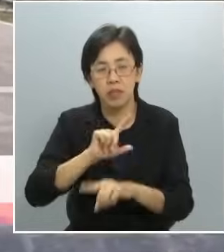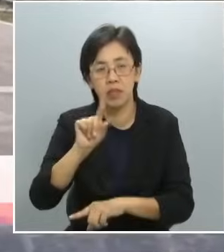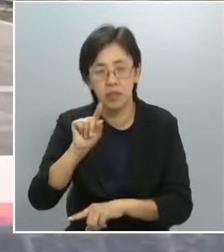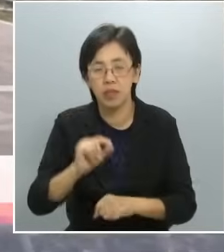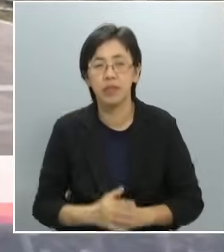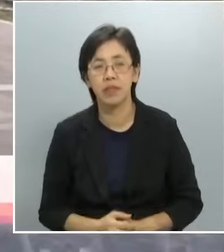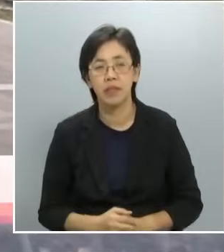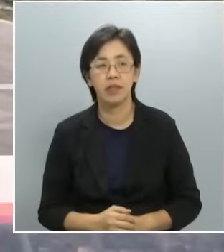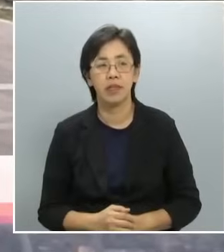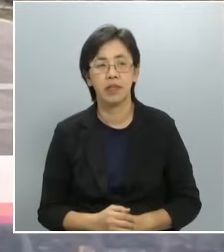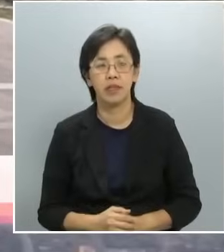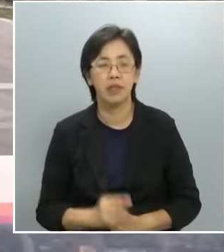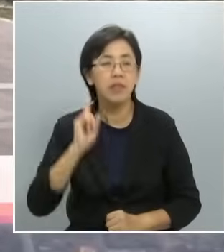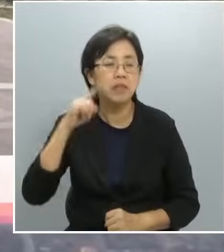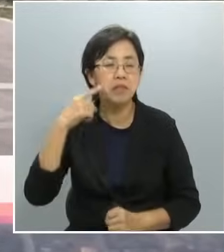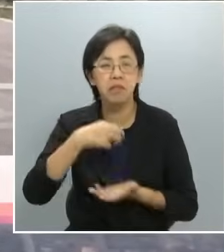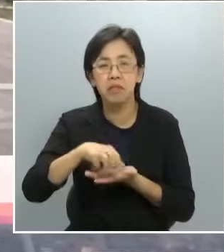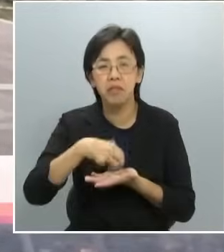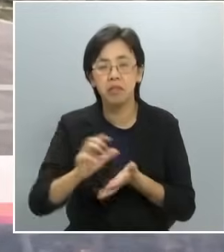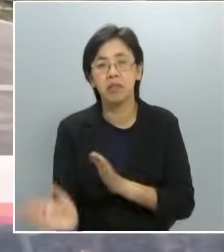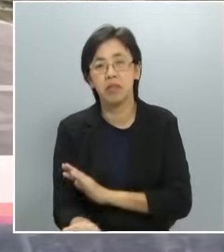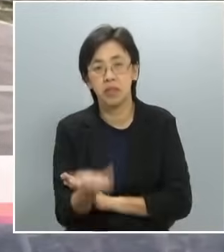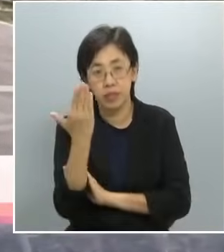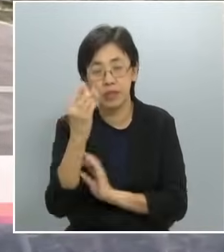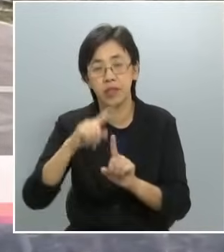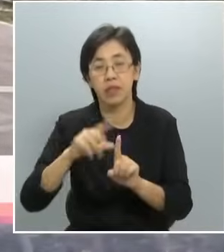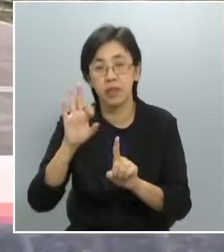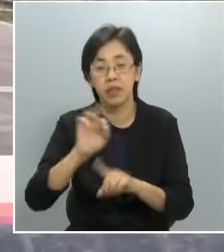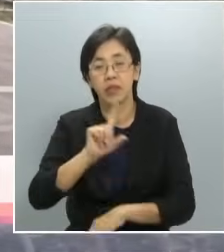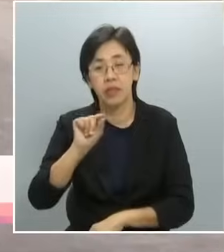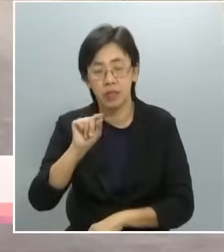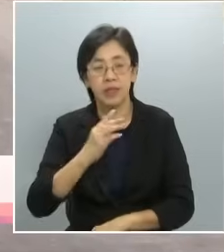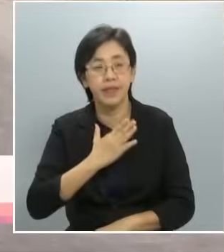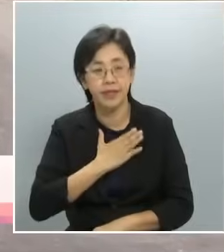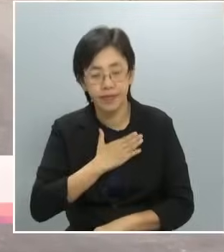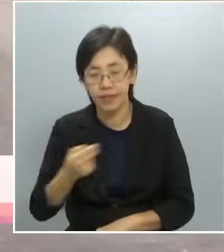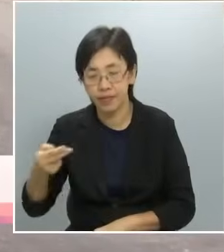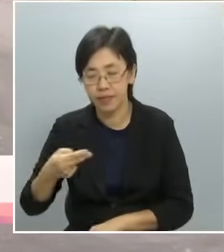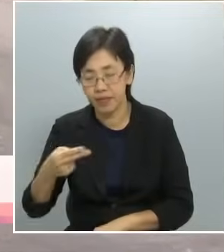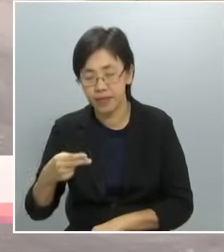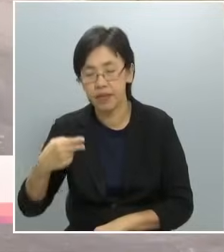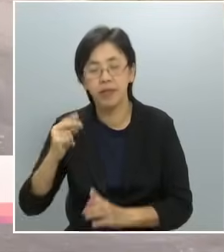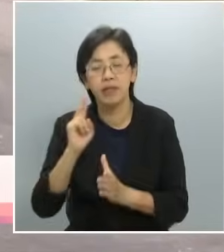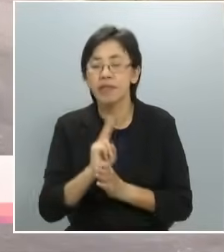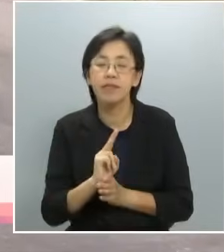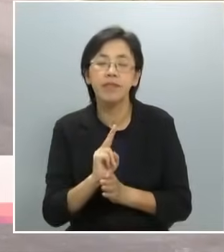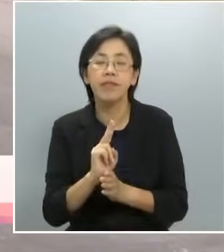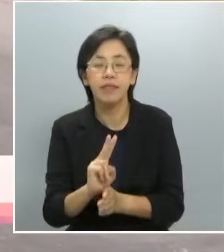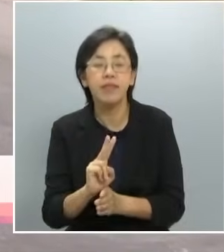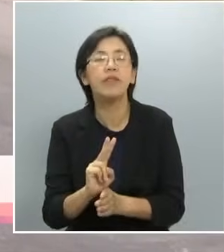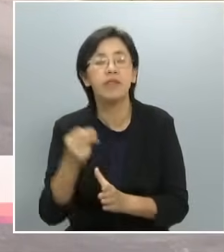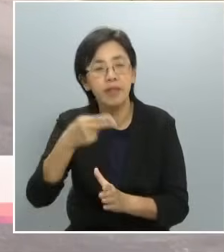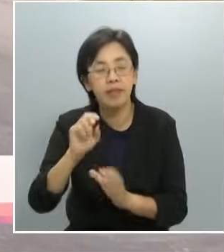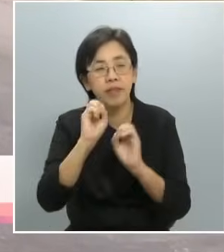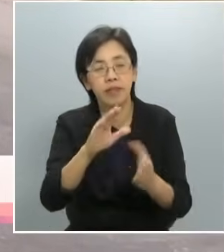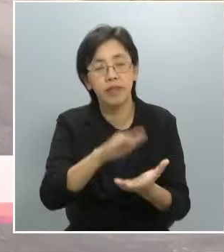ย้อนไปคุณพัชรีเล่าบอกว่าตอนเช้าของ20กันยาตนเองพาหลานซ้อนท้ายมอเตอร์ไซค์ไปส่งที่โรงเรียนระหว่างที่ก